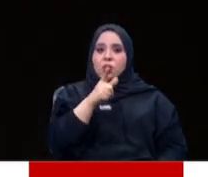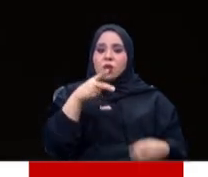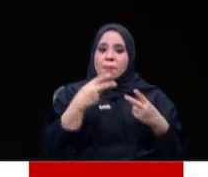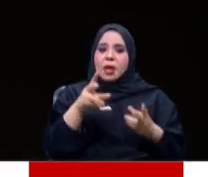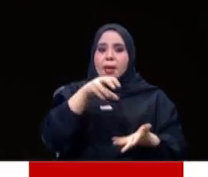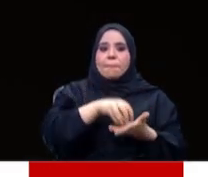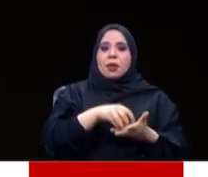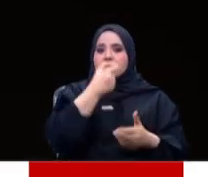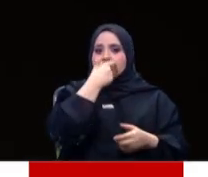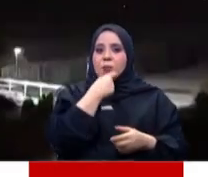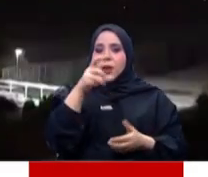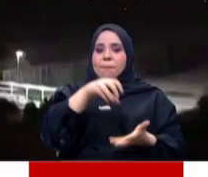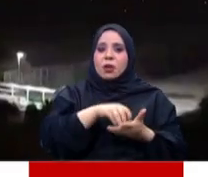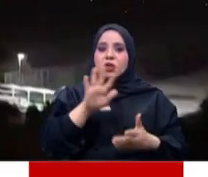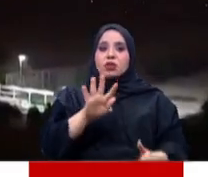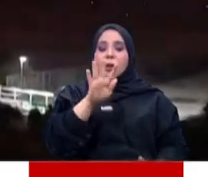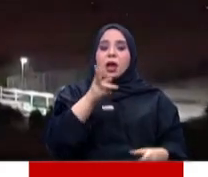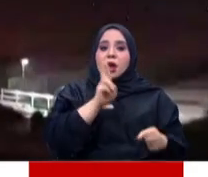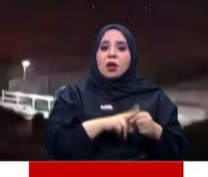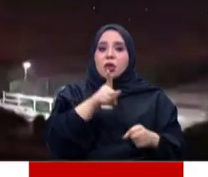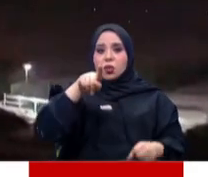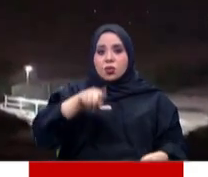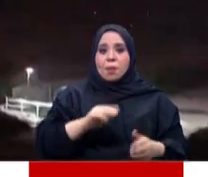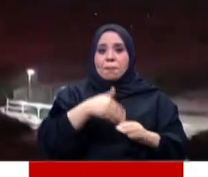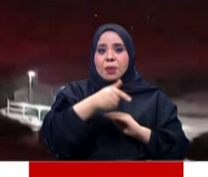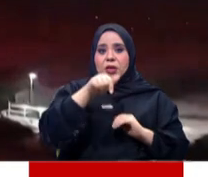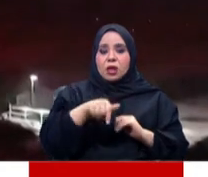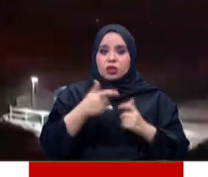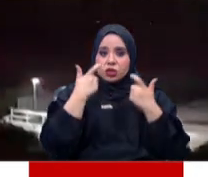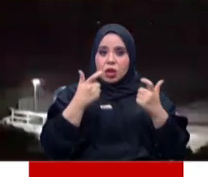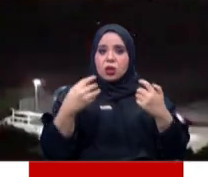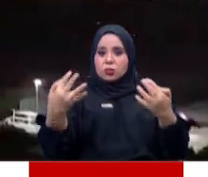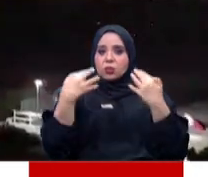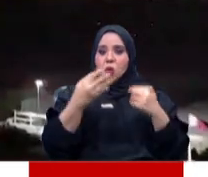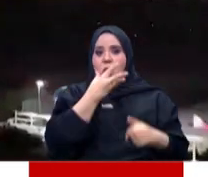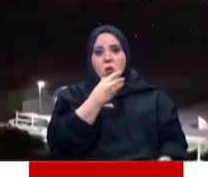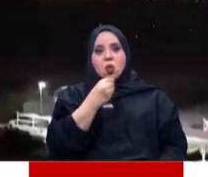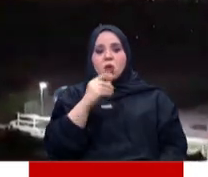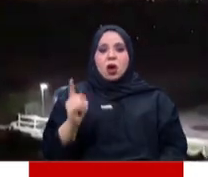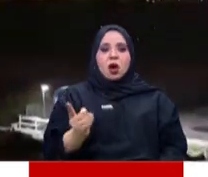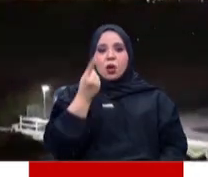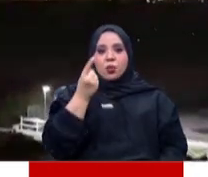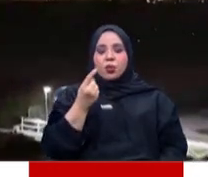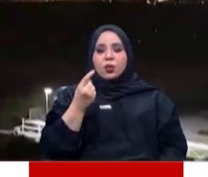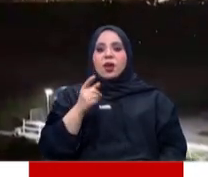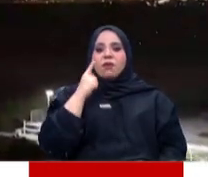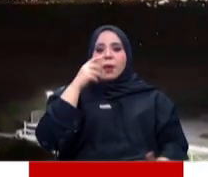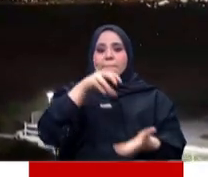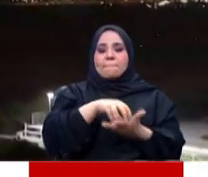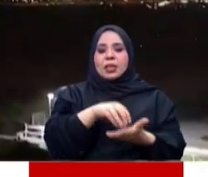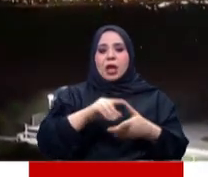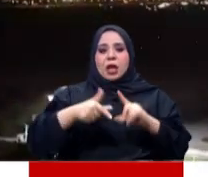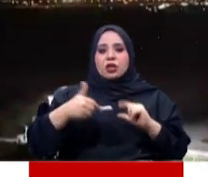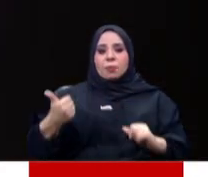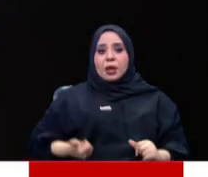مدينة سلمان بالمحافظة الشمالية. ولليوم الثاني على التوالي شهد الجمهور عروضا مميزة للألعاب النارية في منطقة